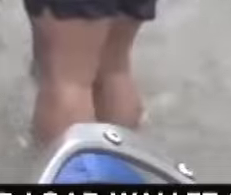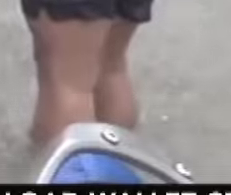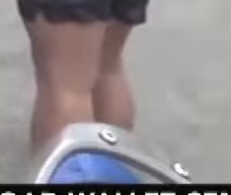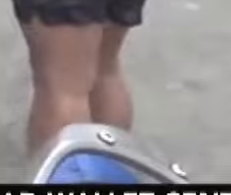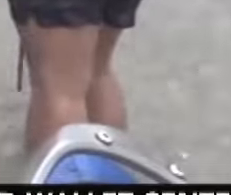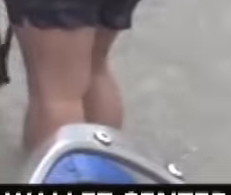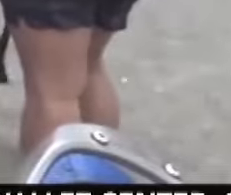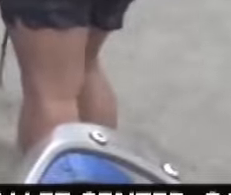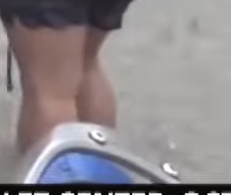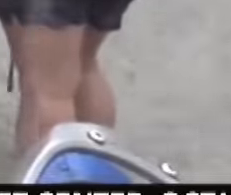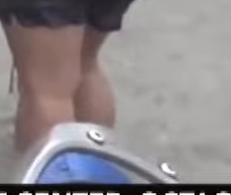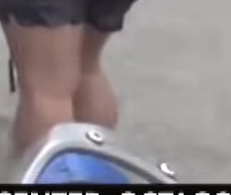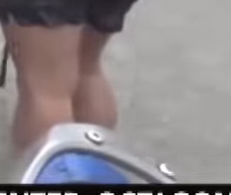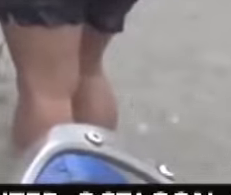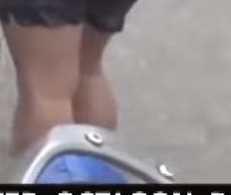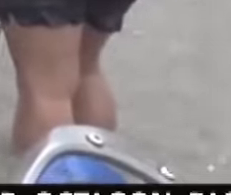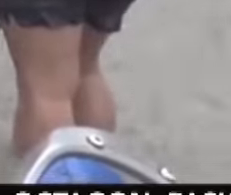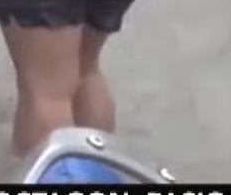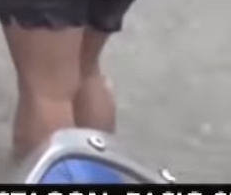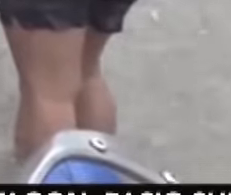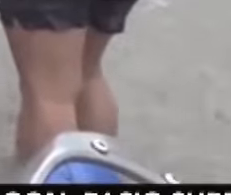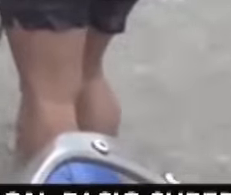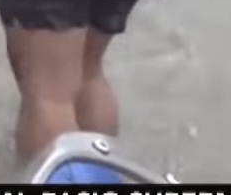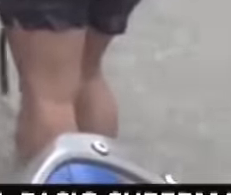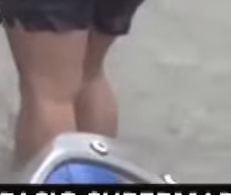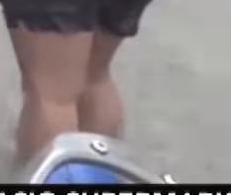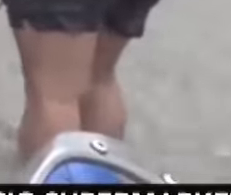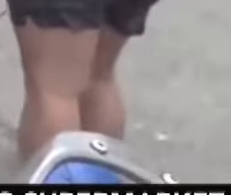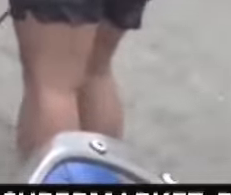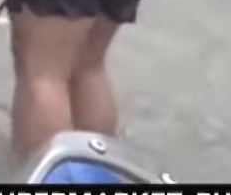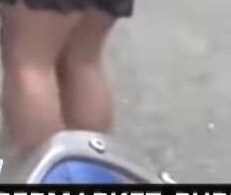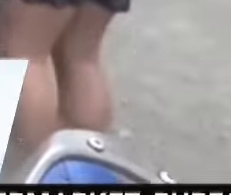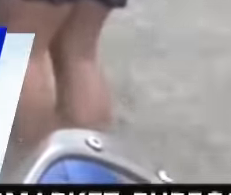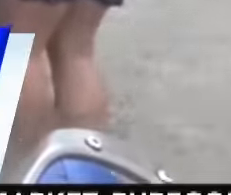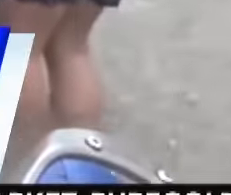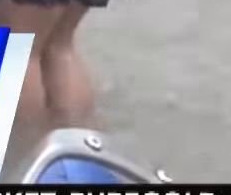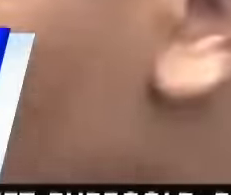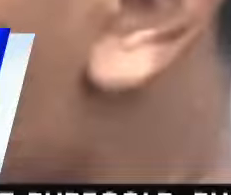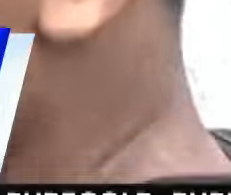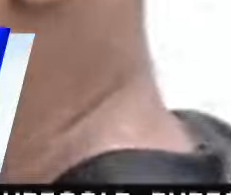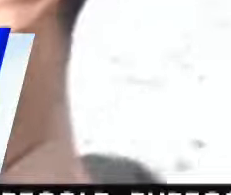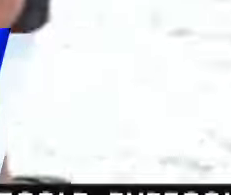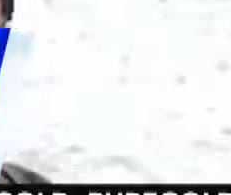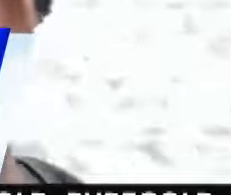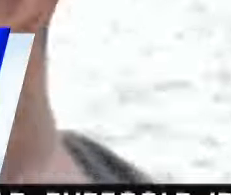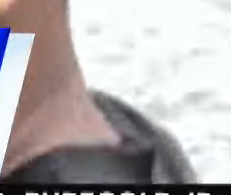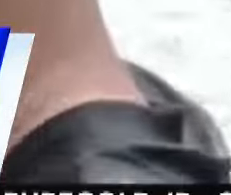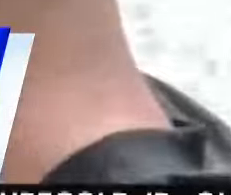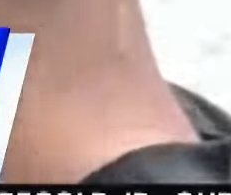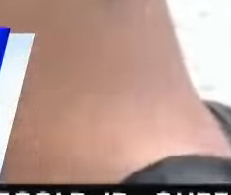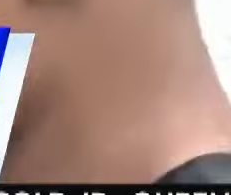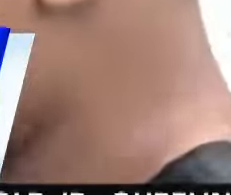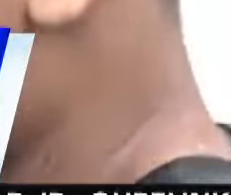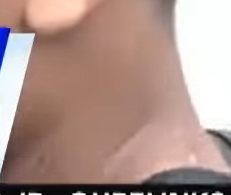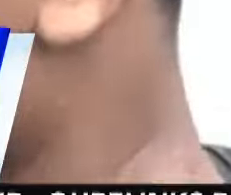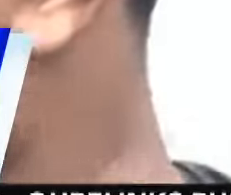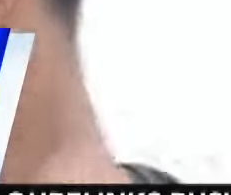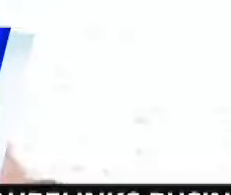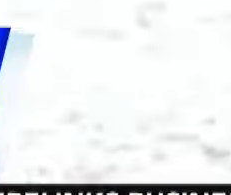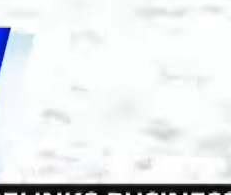sa Barangay Rojas District, Quezon City. Yung mga rescue volunteer group naglatag ho ng